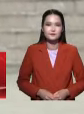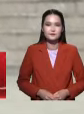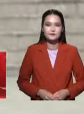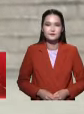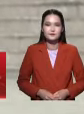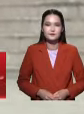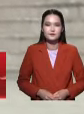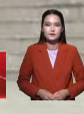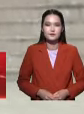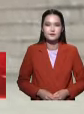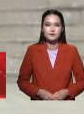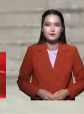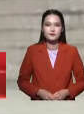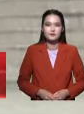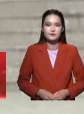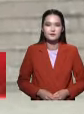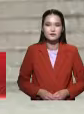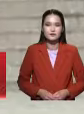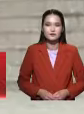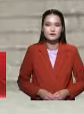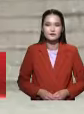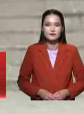Пакистан. Пакистан. Пакистан, I love you. Thank you.